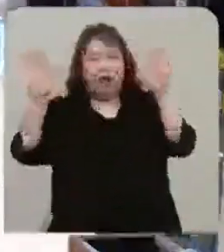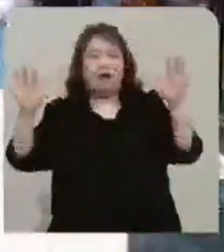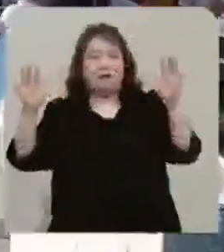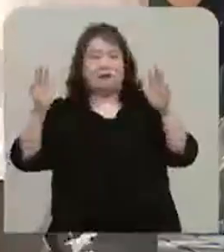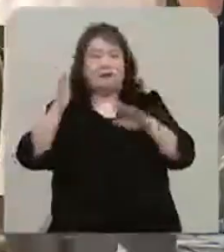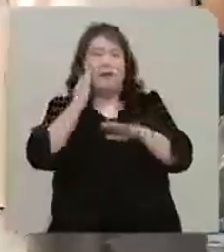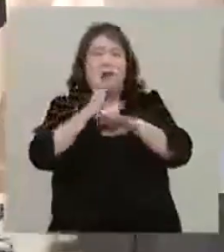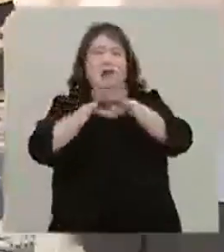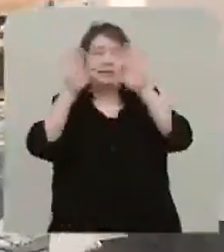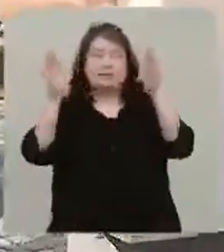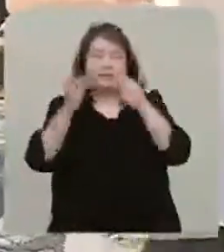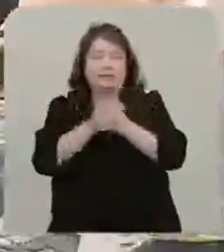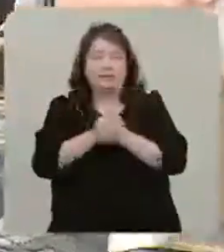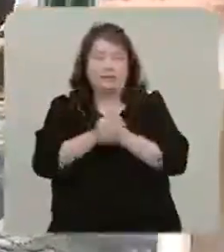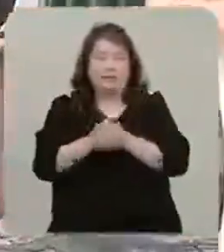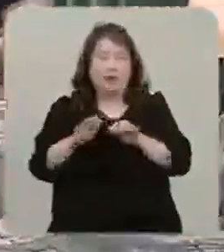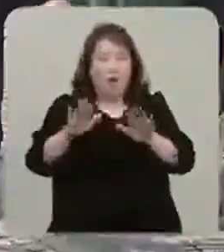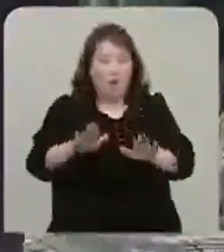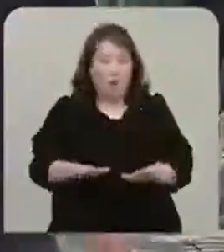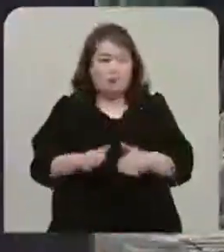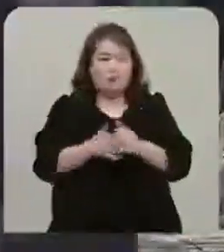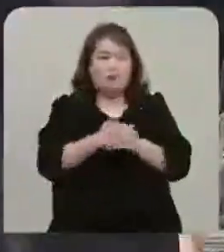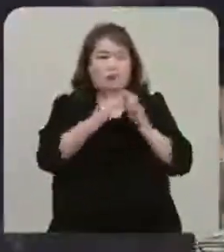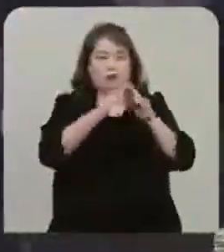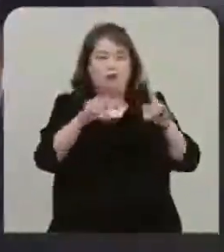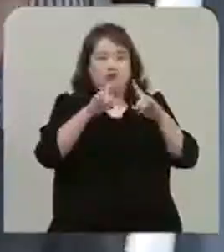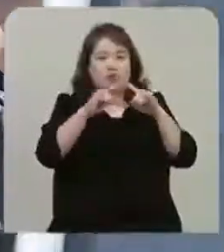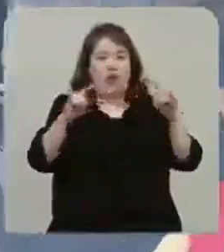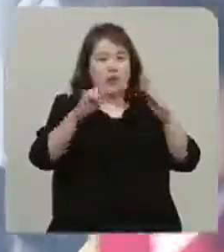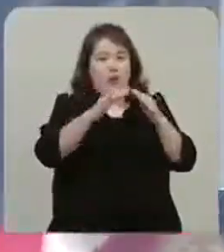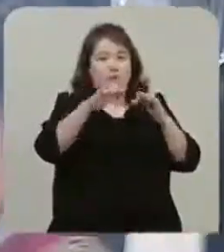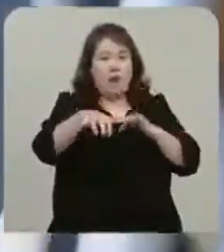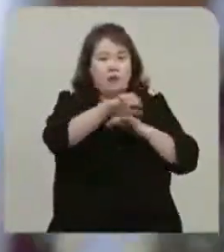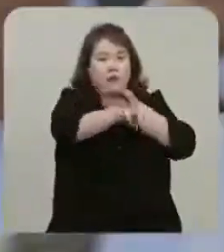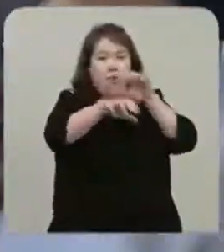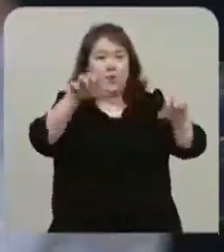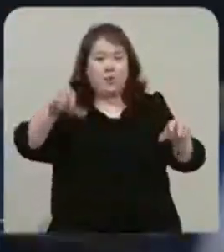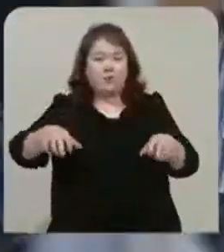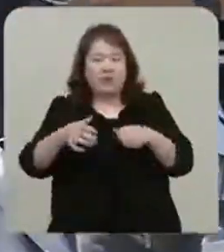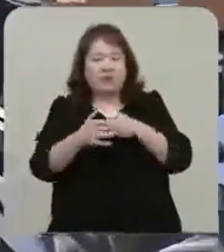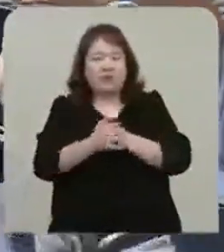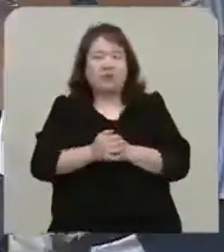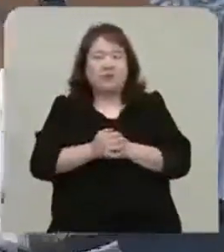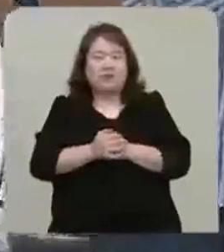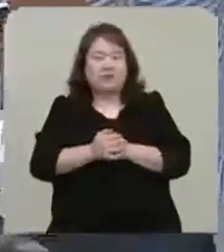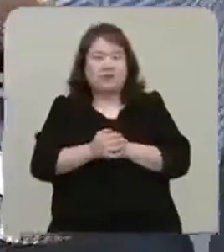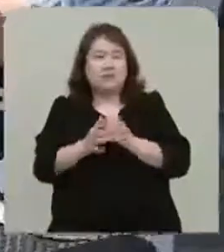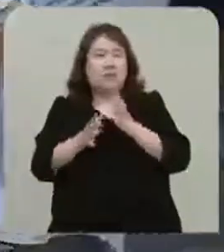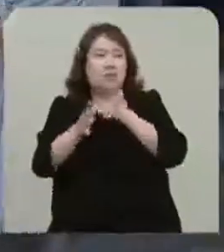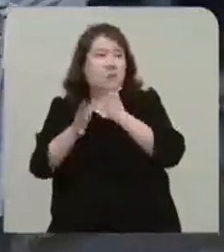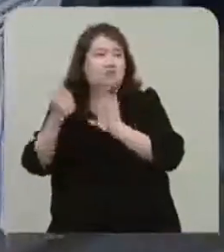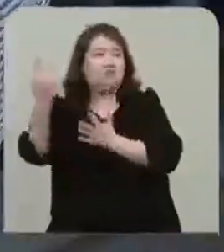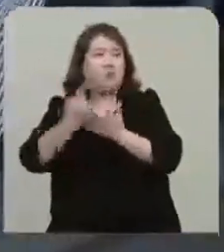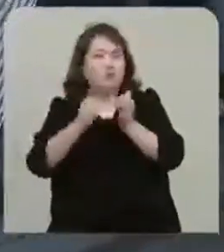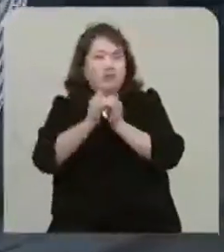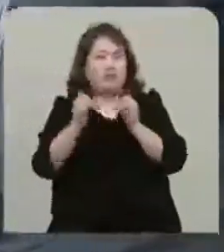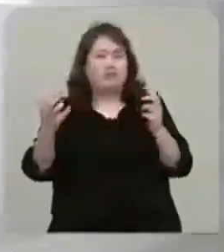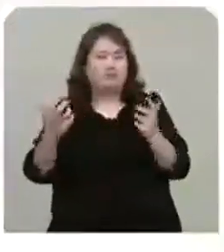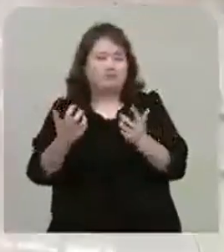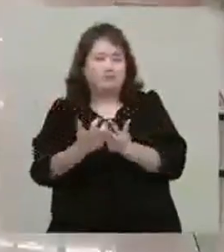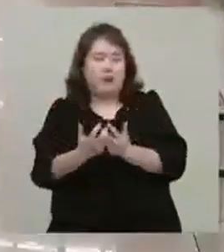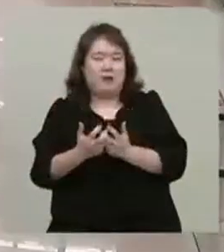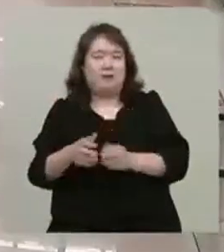하늘. 연휴 셋째 날인 오늘 전주 한옥마을 등 유명 관광지에는 나들이 나온 사람들로 북적였습니다.